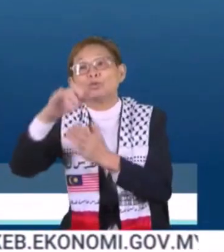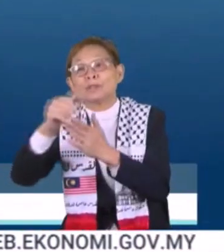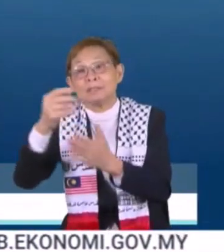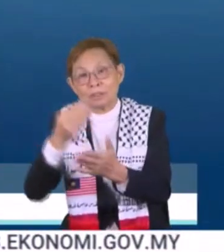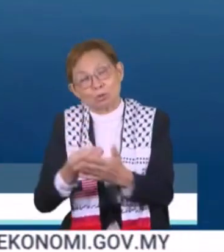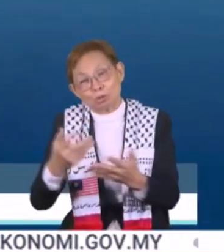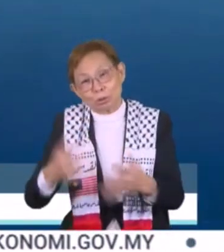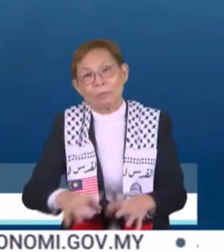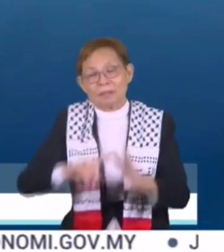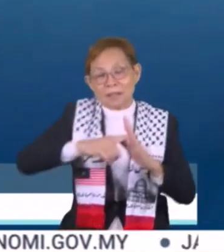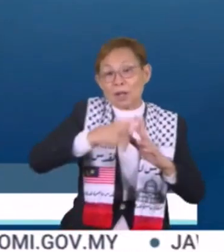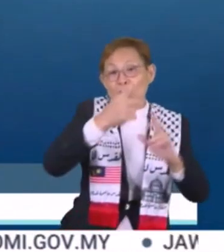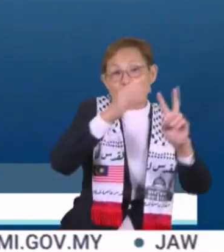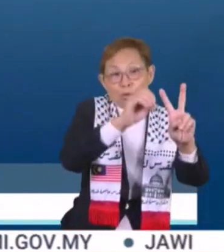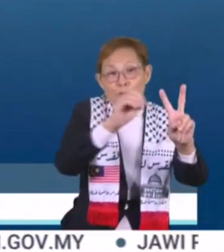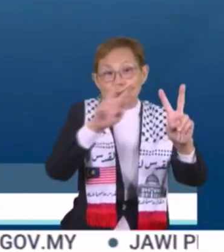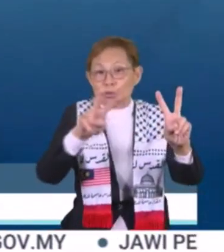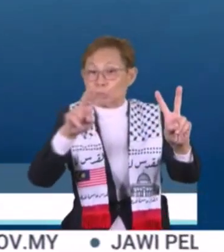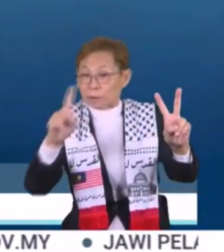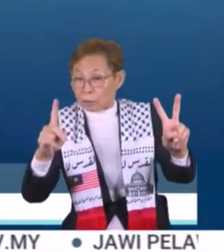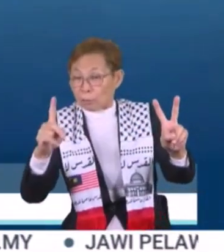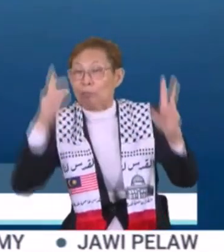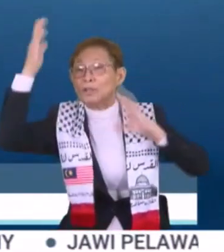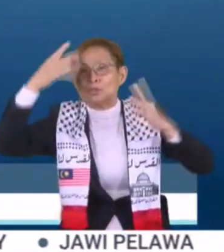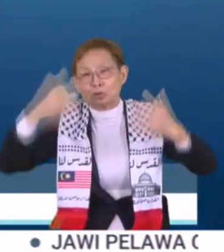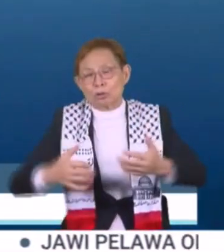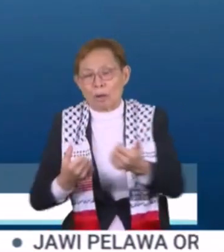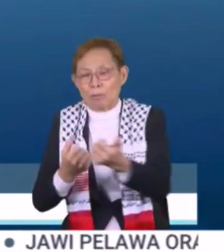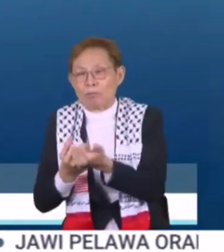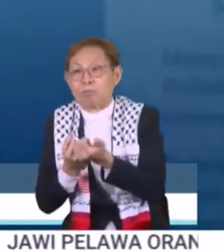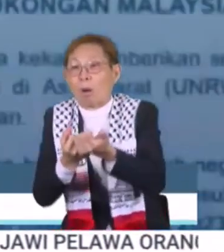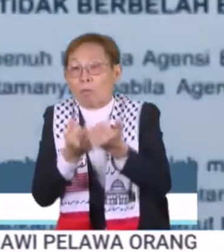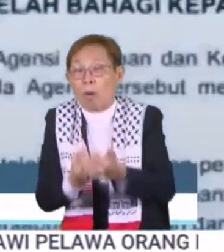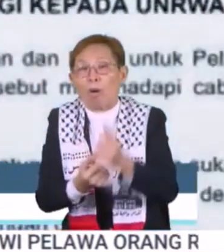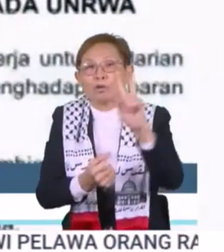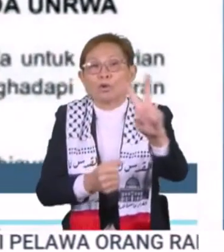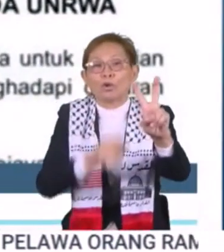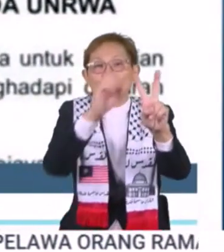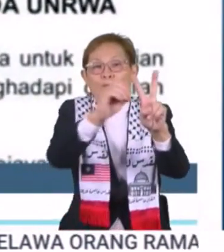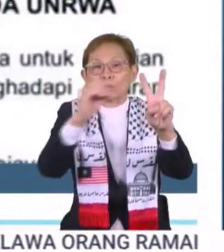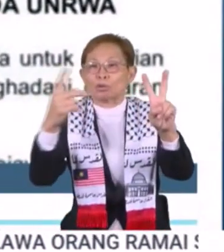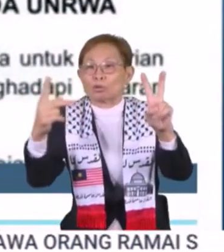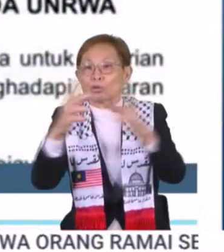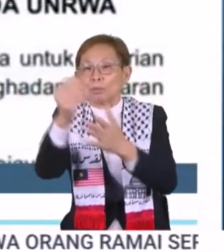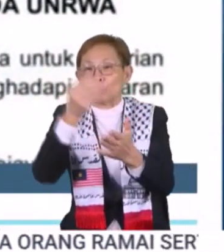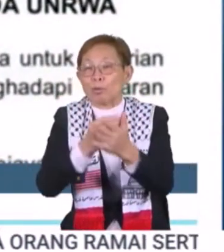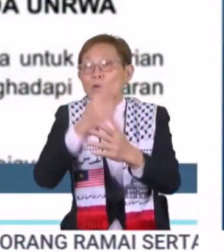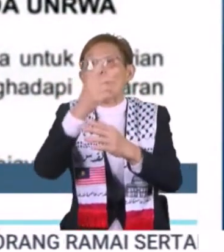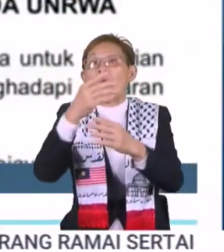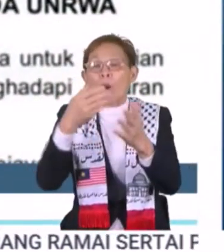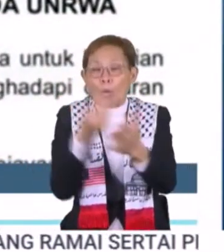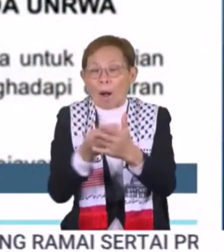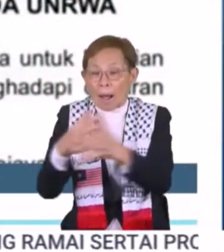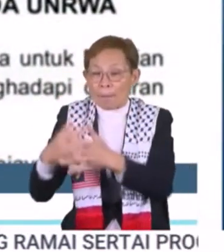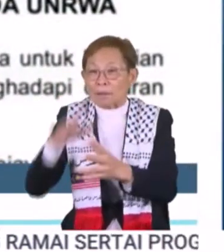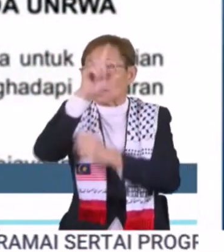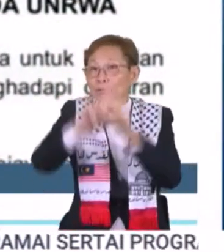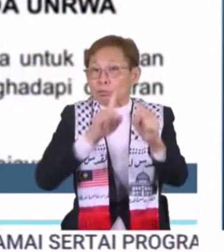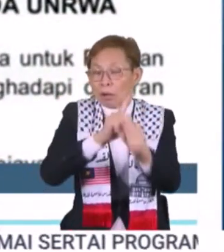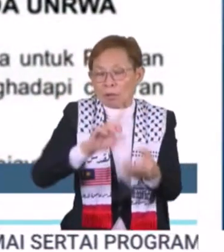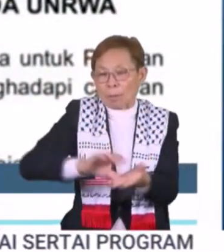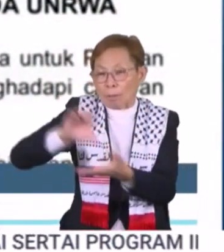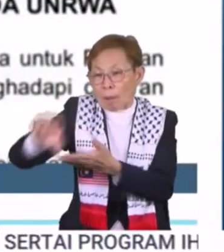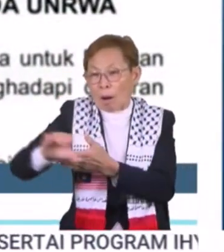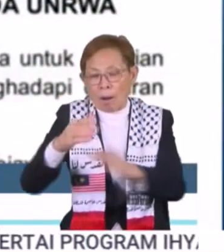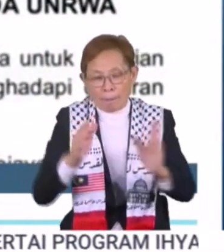aakrp sejak 2021 telah menyumbang sebanyak 200,000 setahun dan disalurkan bagi